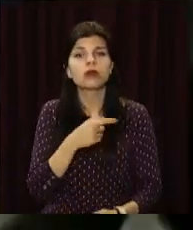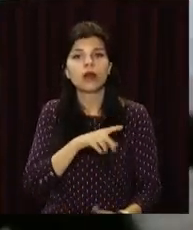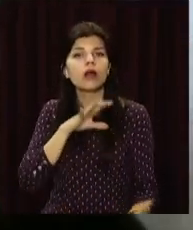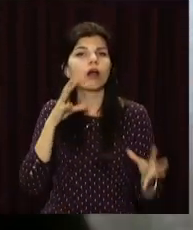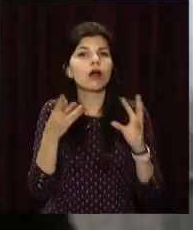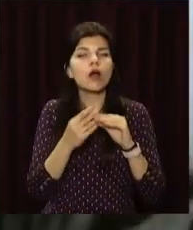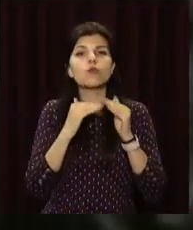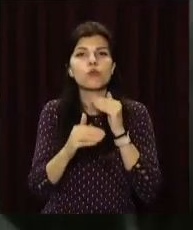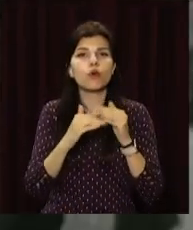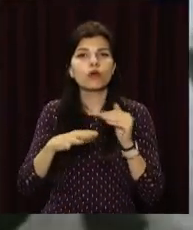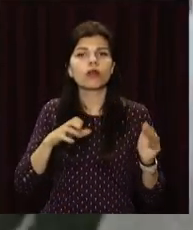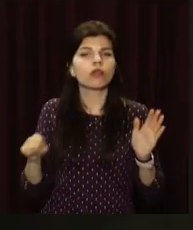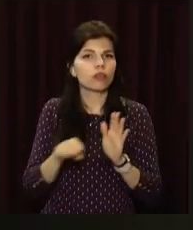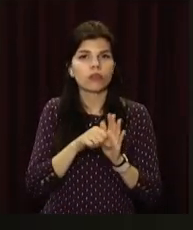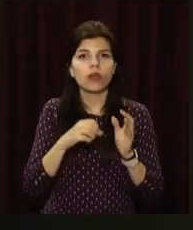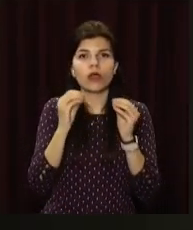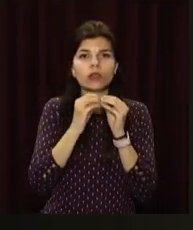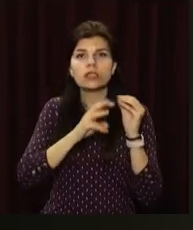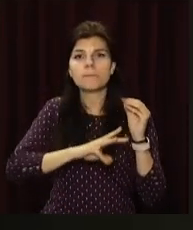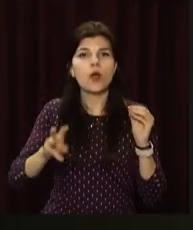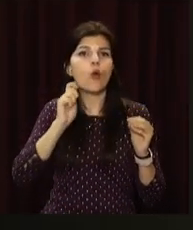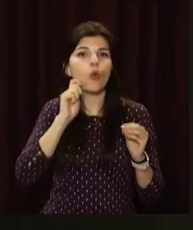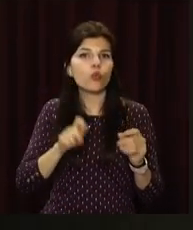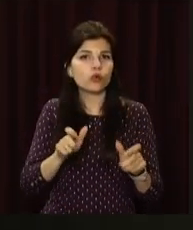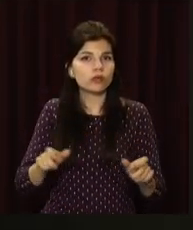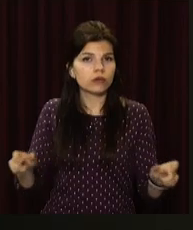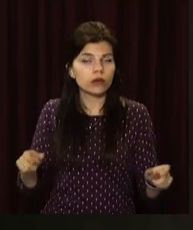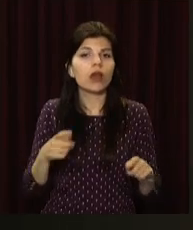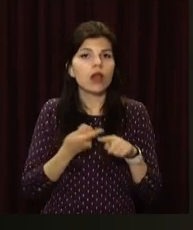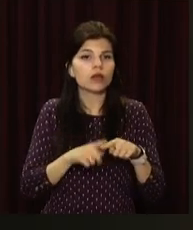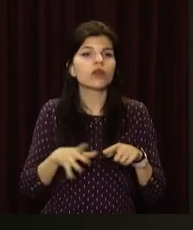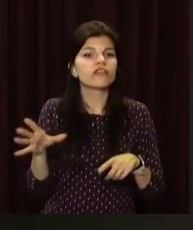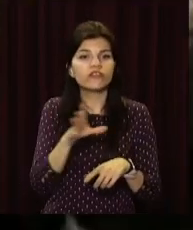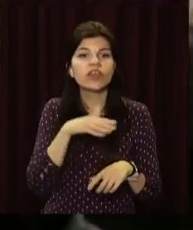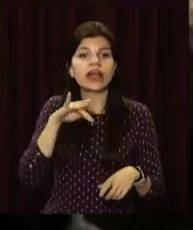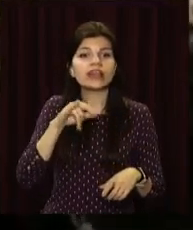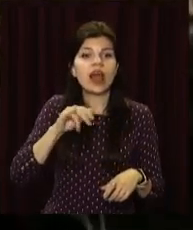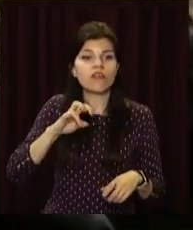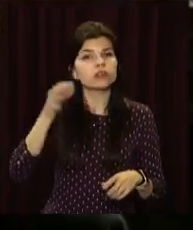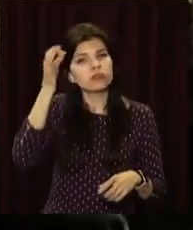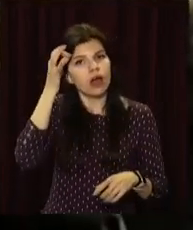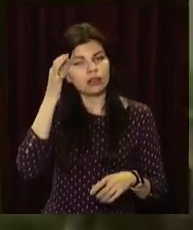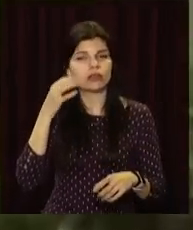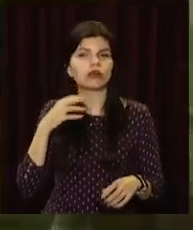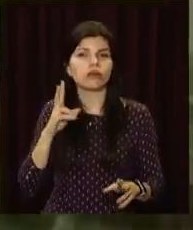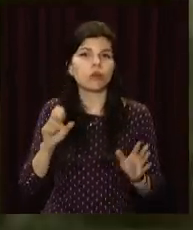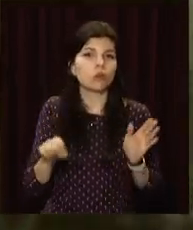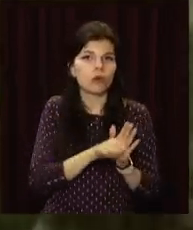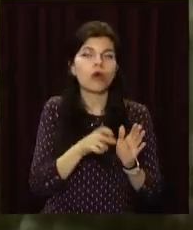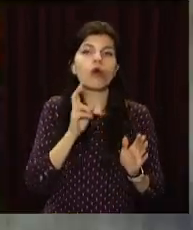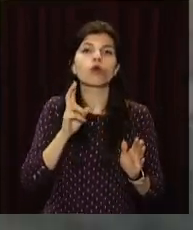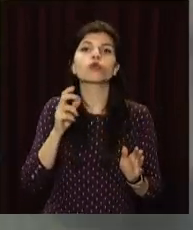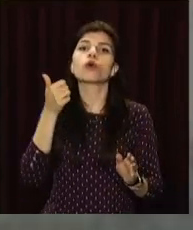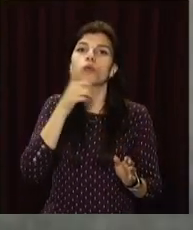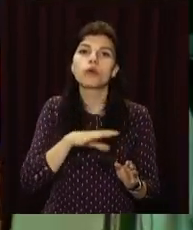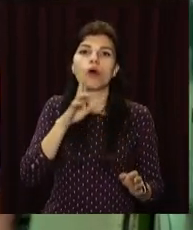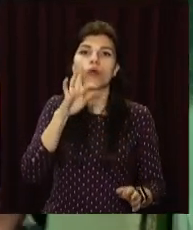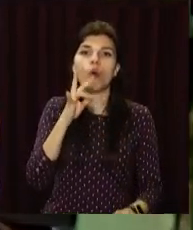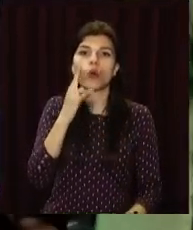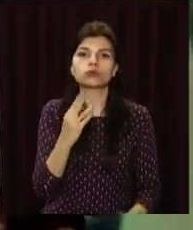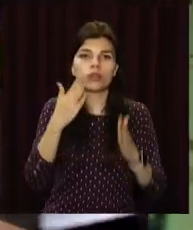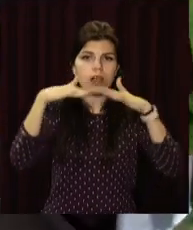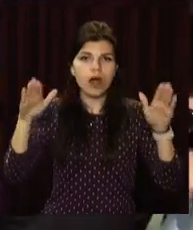на полях битв загинули 10 мільйонів українців. Тож у ці травневі дні згадують загиблих на фронтах, тих, хто побував в концтаборах,